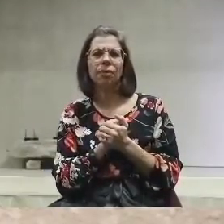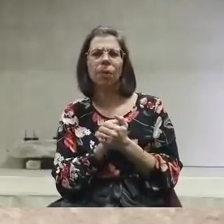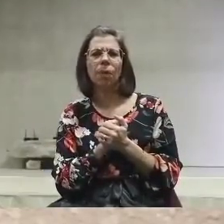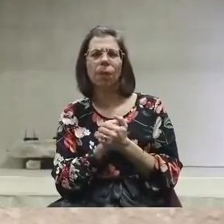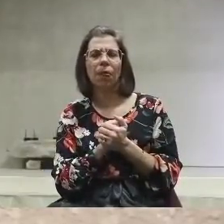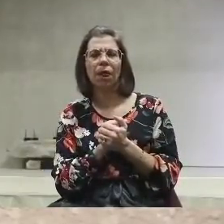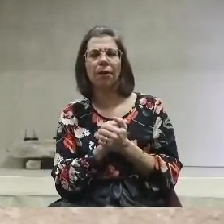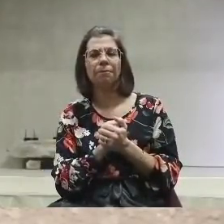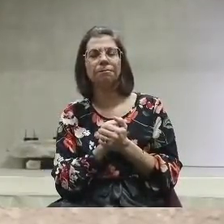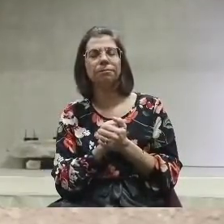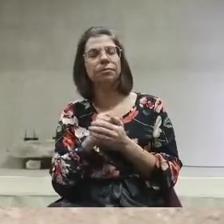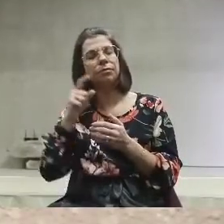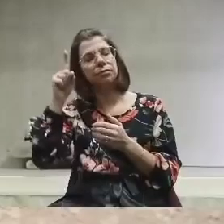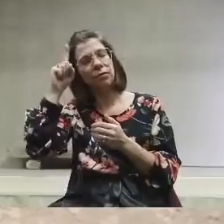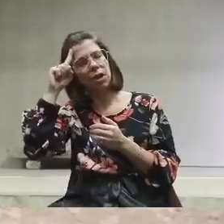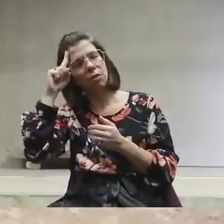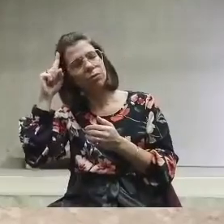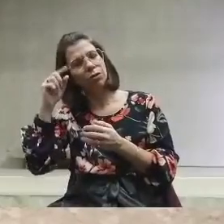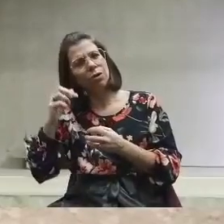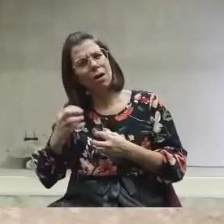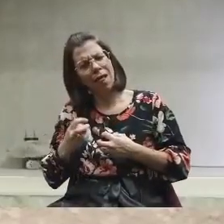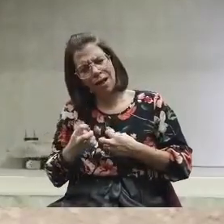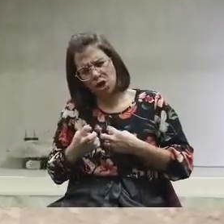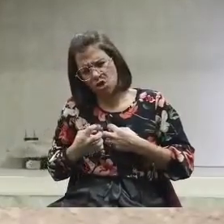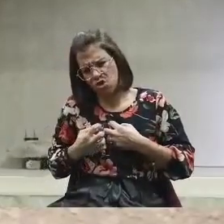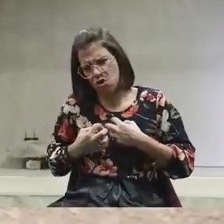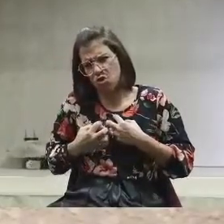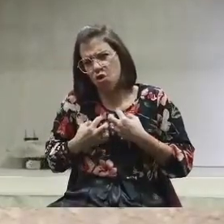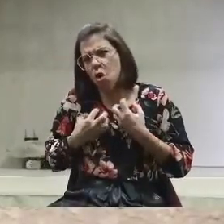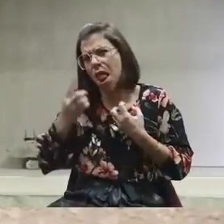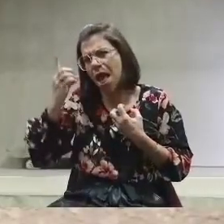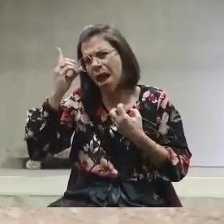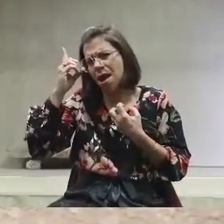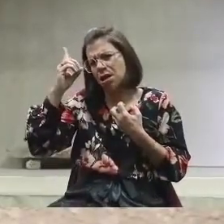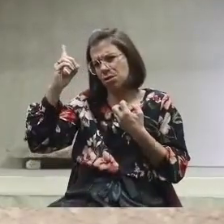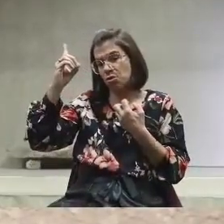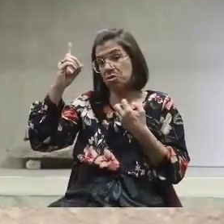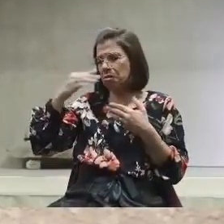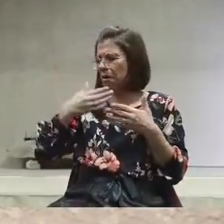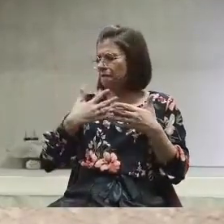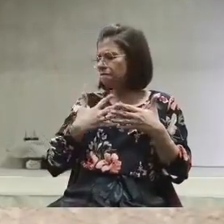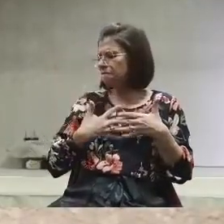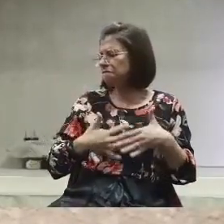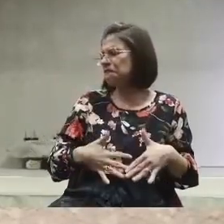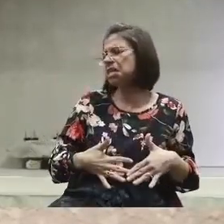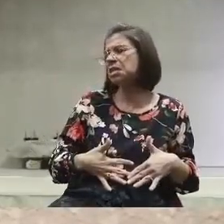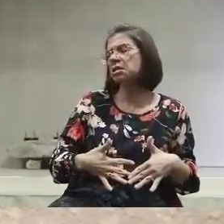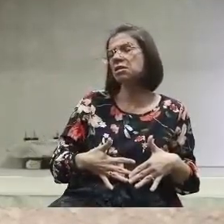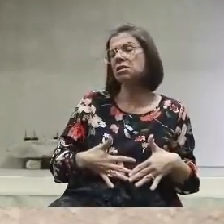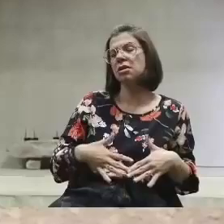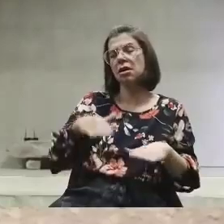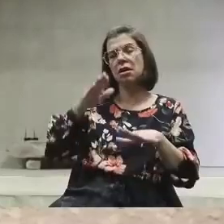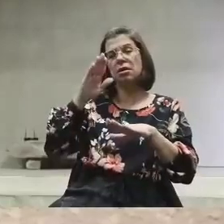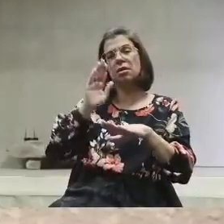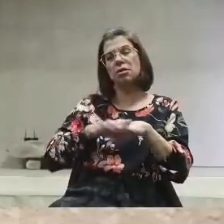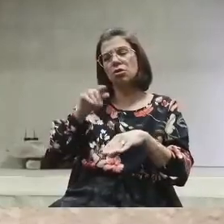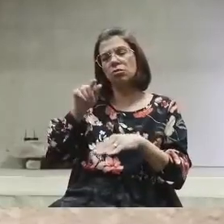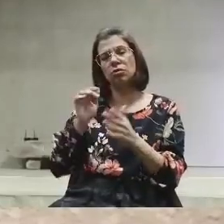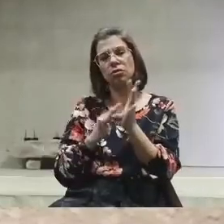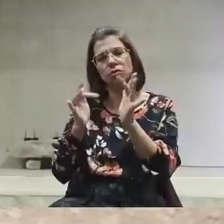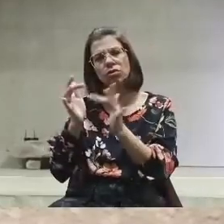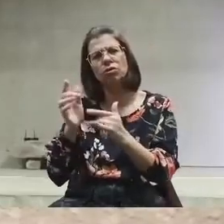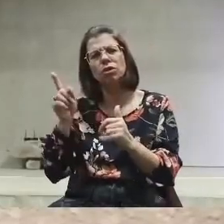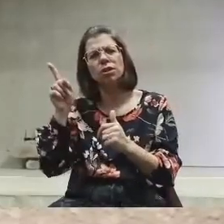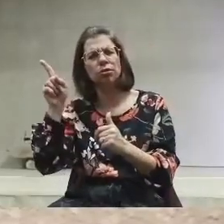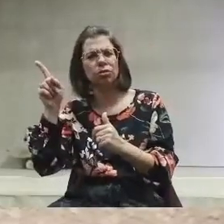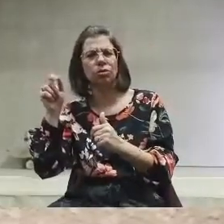malédiction tombe sur lui et non pas sur toi. Pour que toi, tu sois béni. Pour